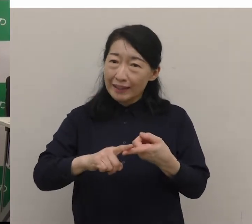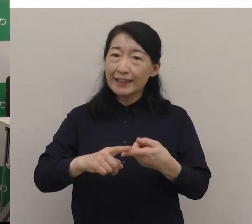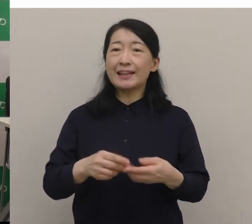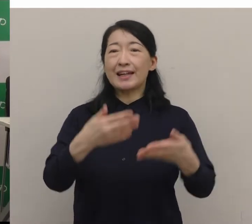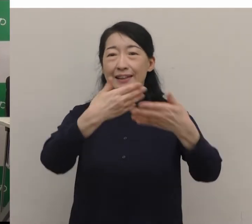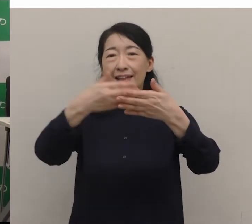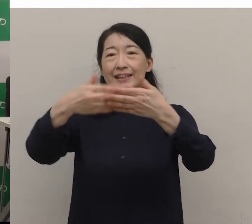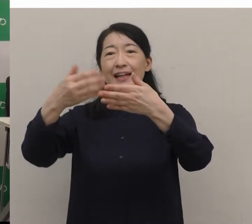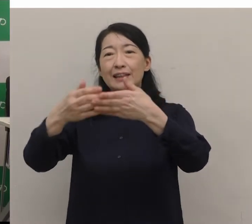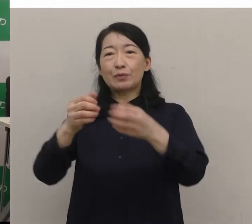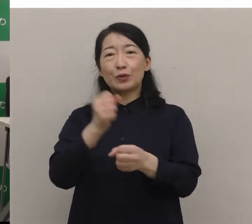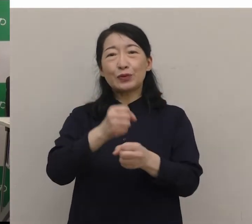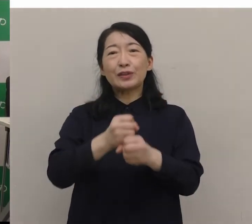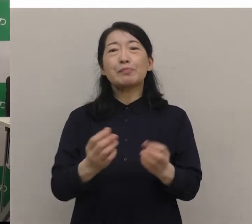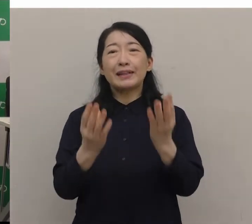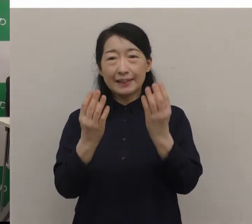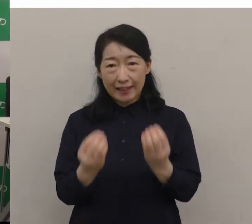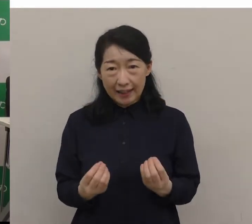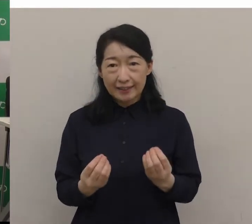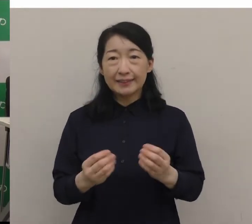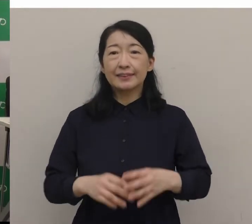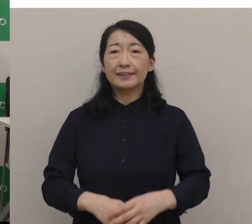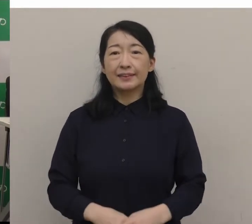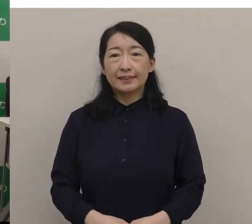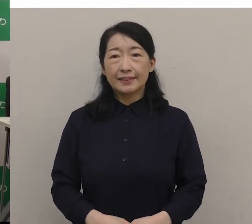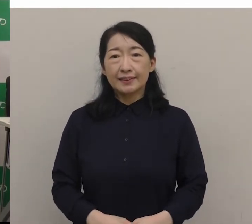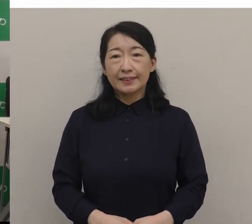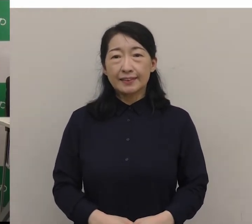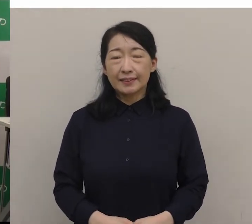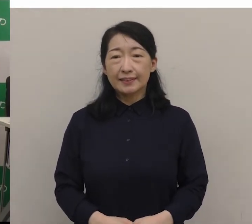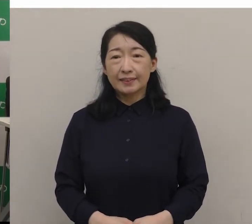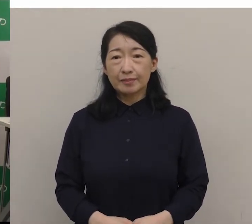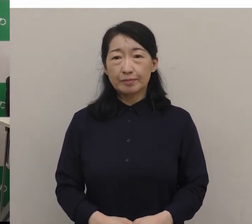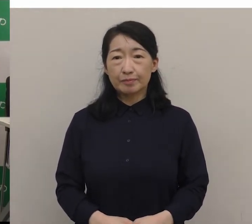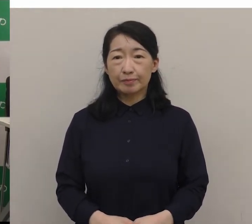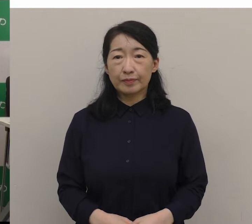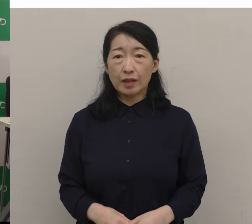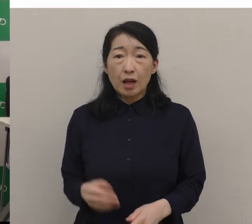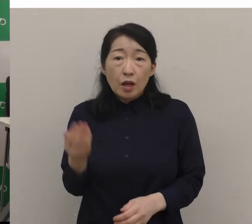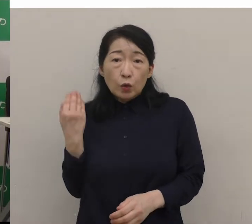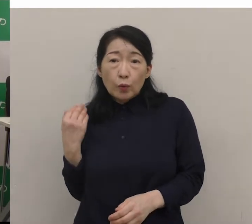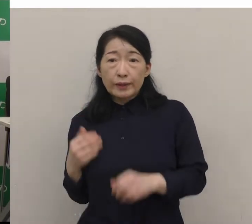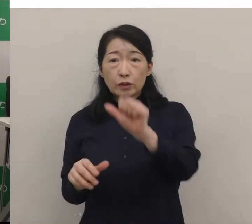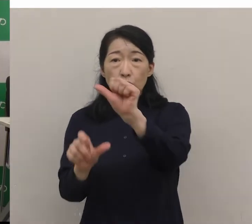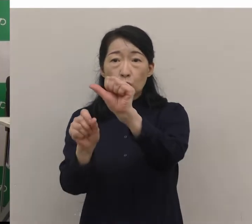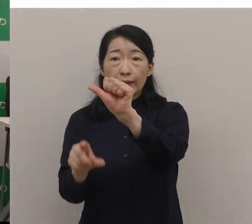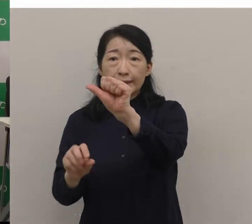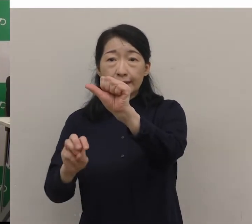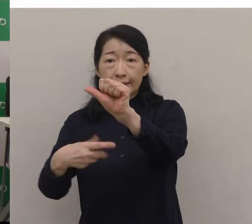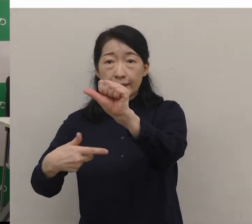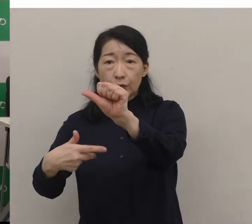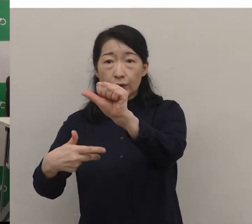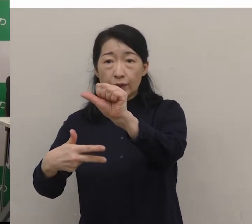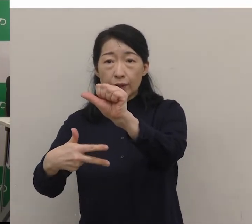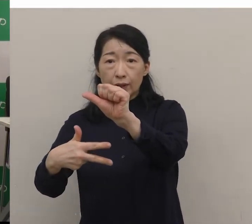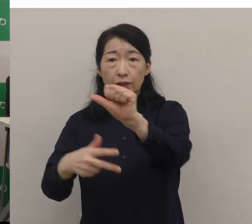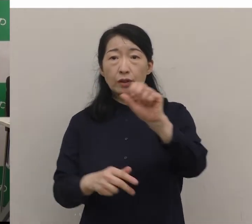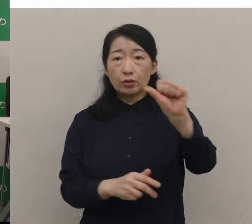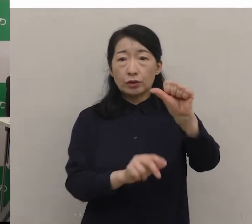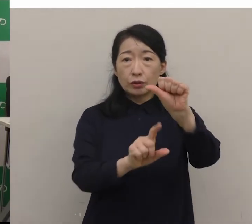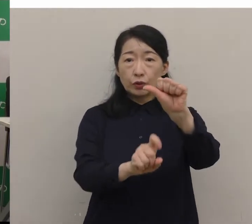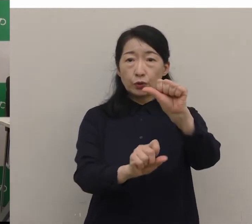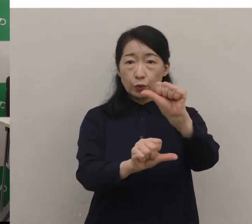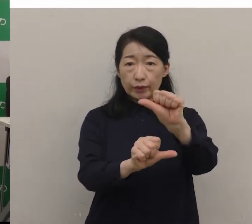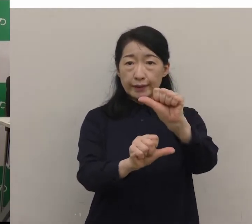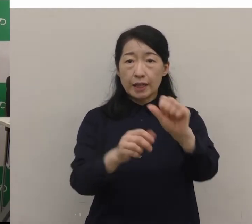でご紹介をさせていただきます。先月5月ですね、5月の7日から15日にかけま